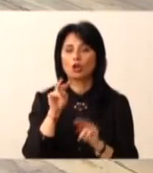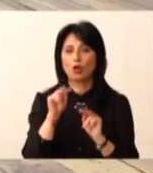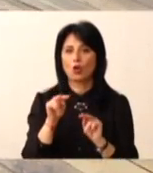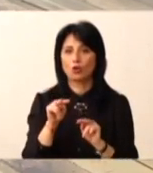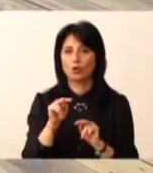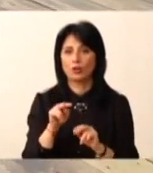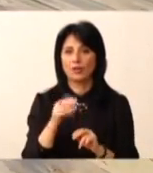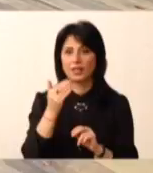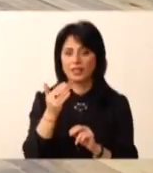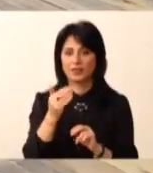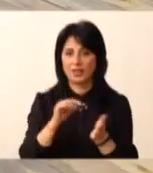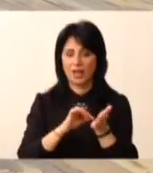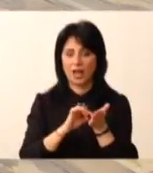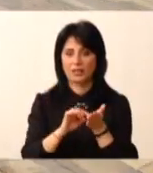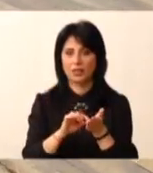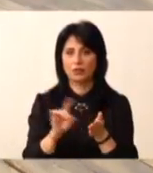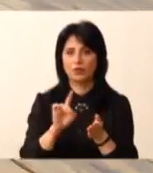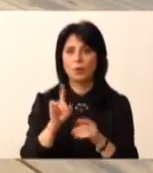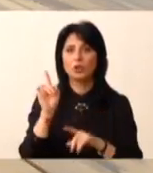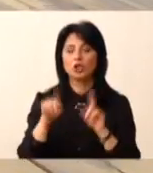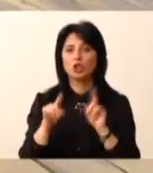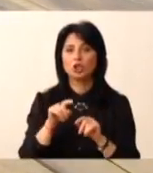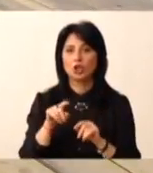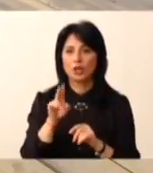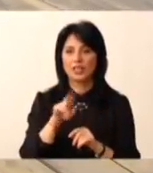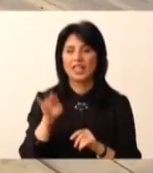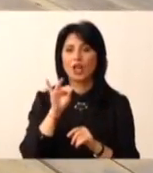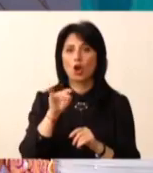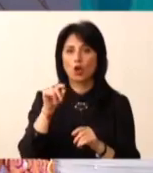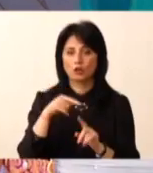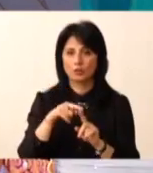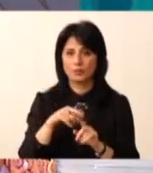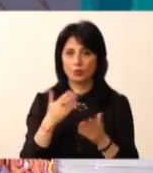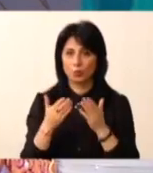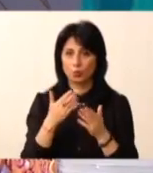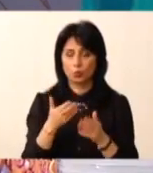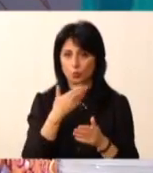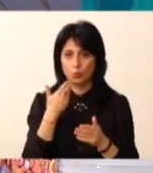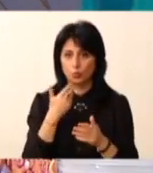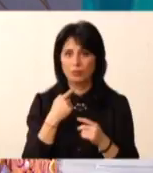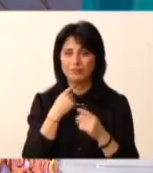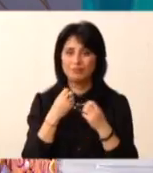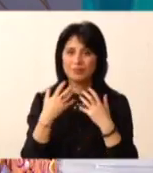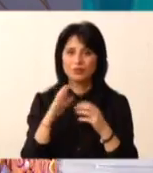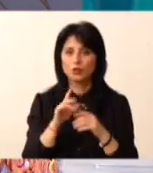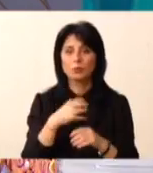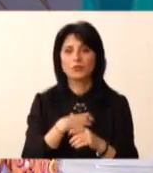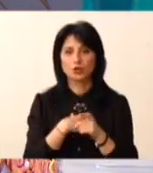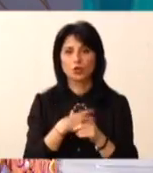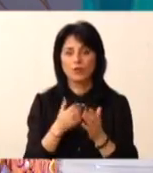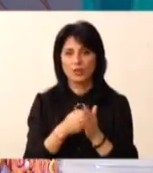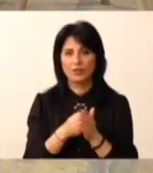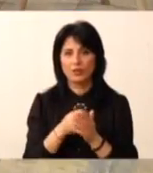კონტროლი. თქვენ ხაზი გაუსვით იმას, რომ ზოგადად იოდის პროფილაქტიკა, თუ არ არის ფარისებრი ჯირკვლის ფუნქცია მომატებული, არის